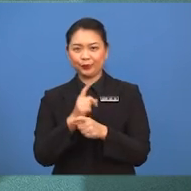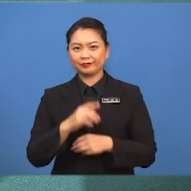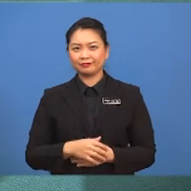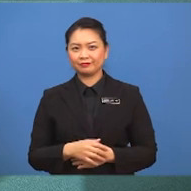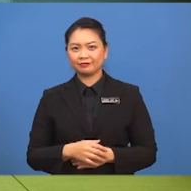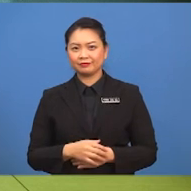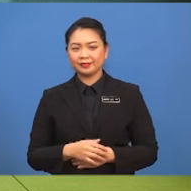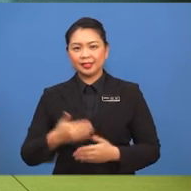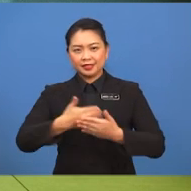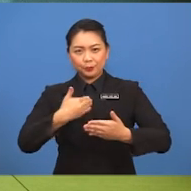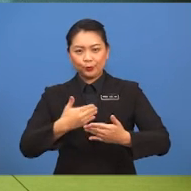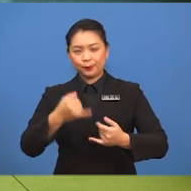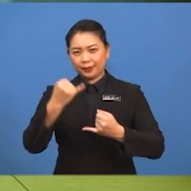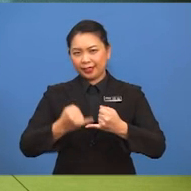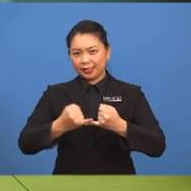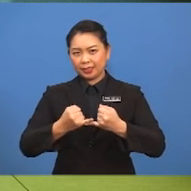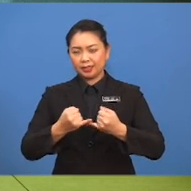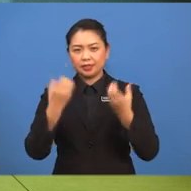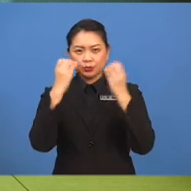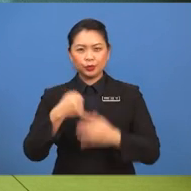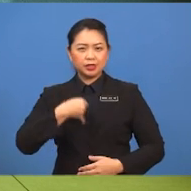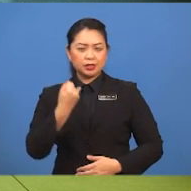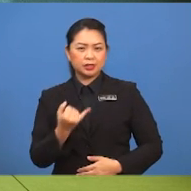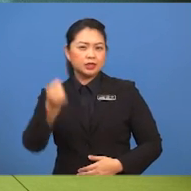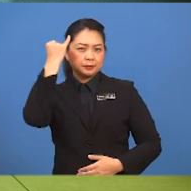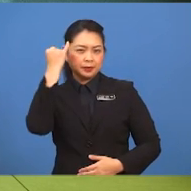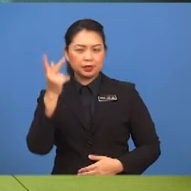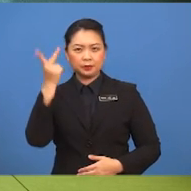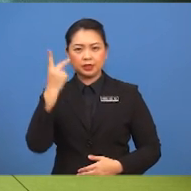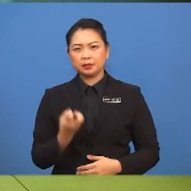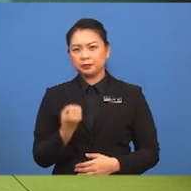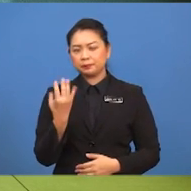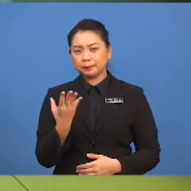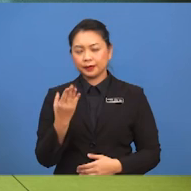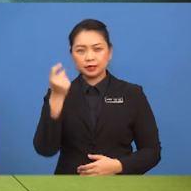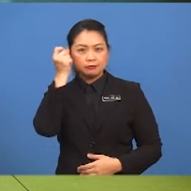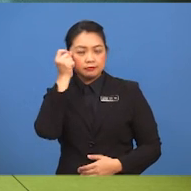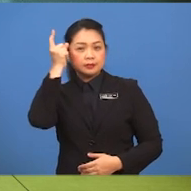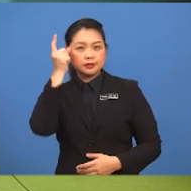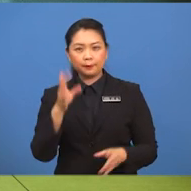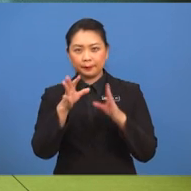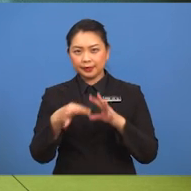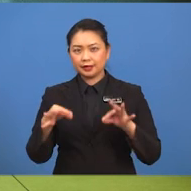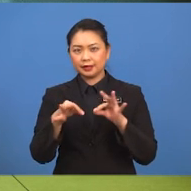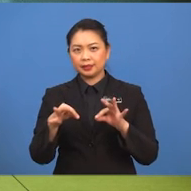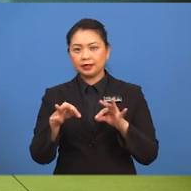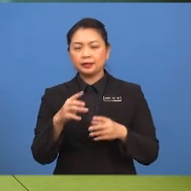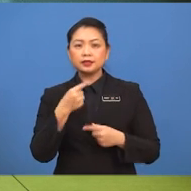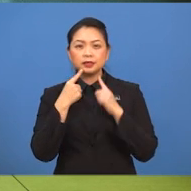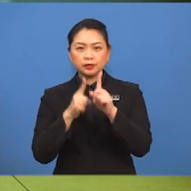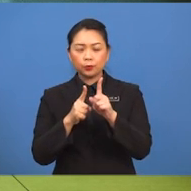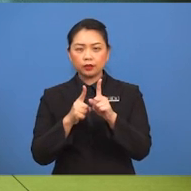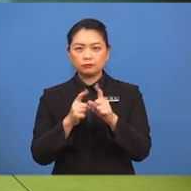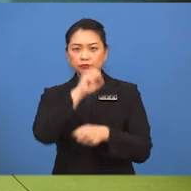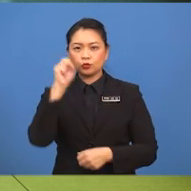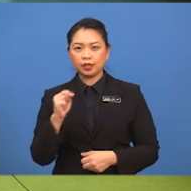betul. Sebelum berakhir, cikgu ingin imbas kembali beberapa tips penting menjawab soalan